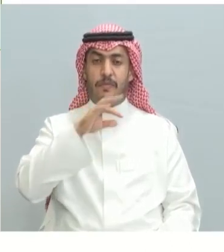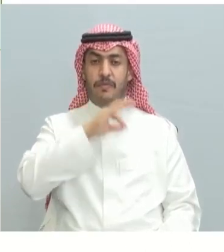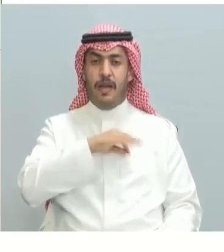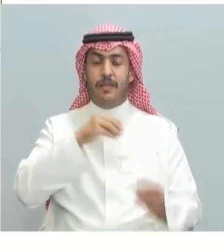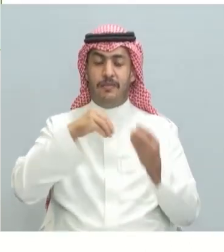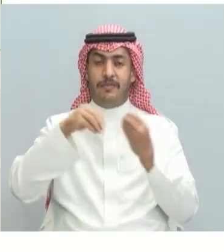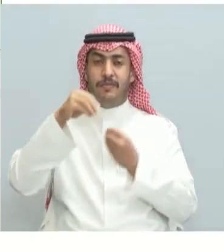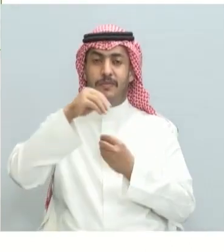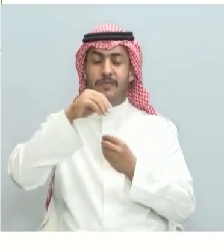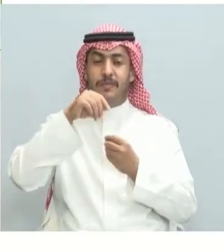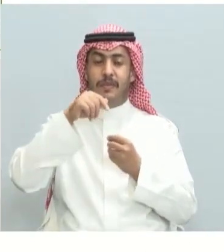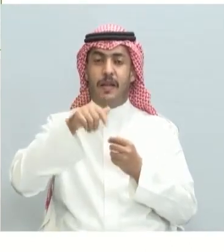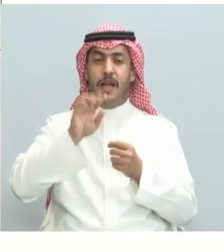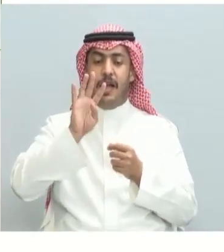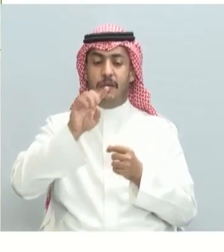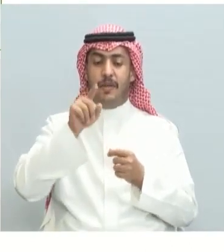انها حققت